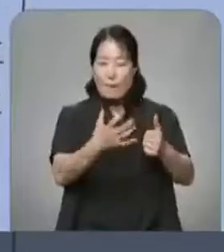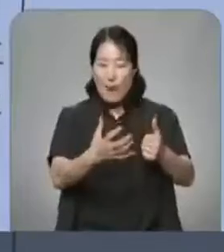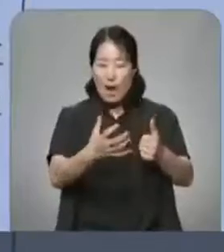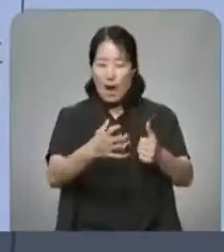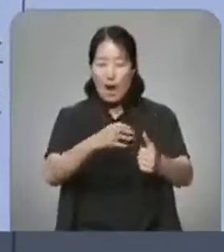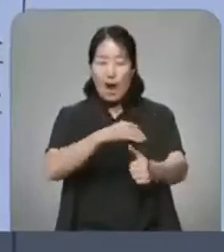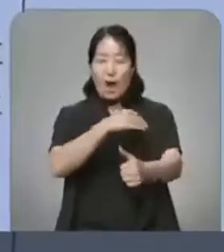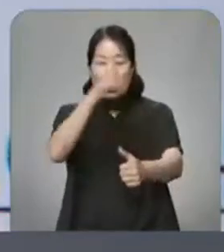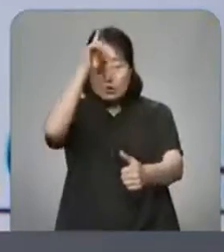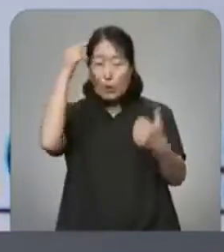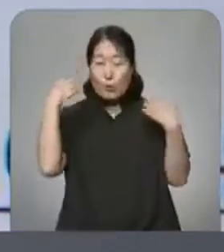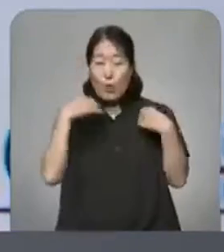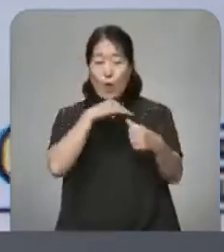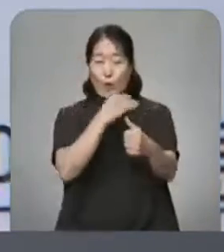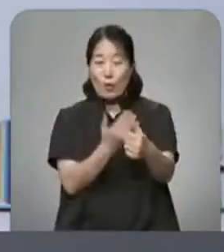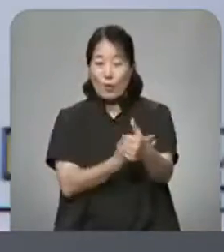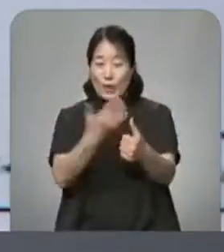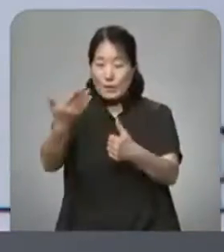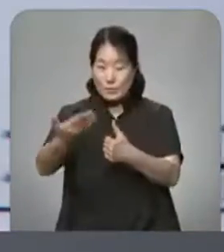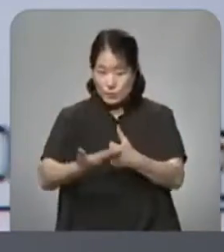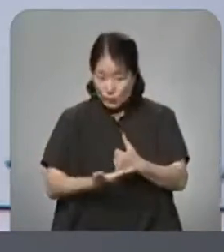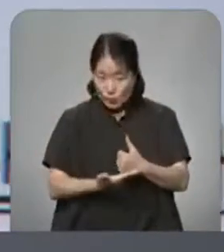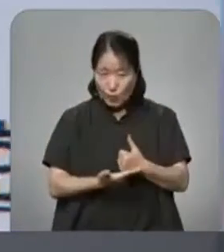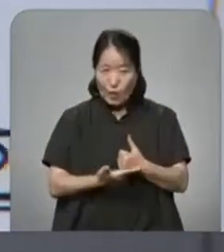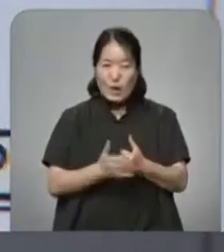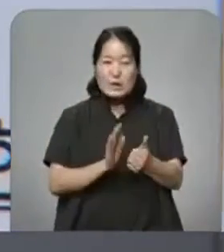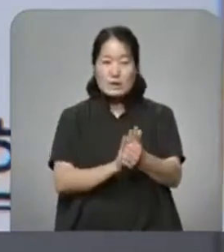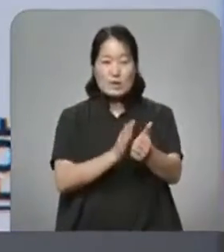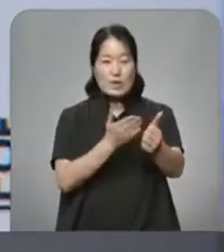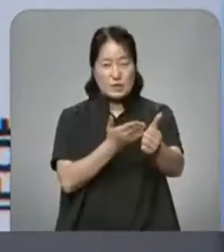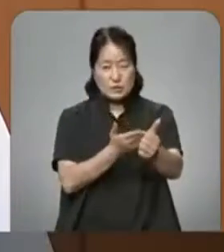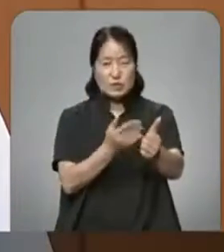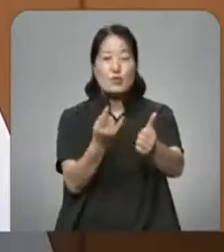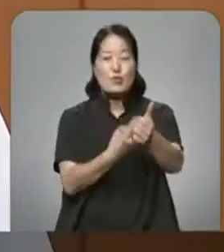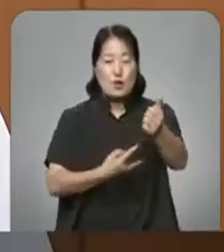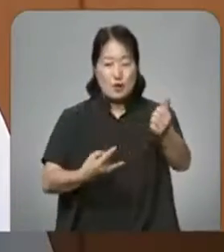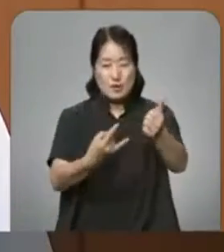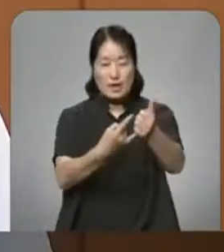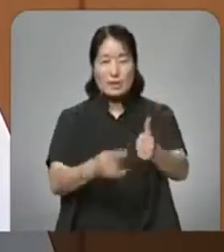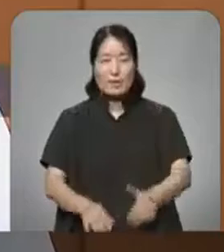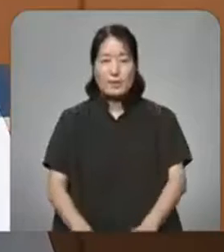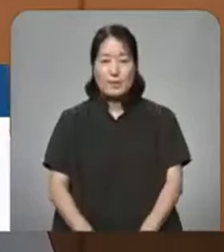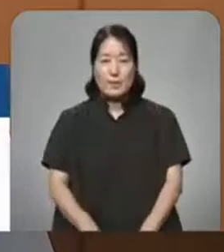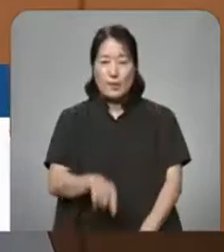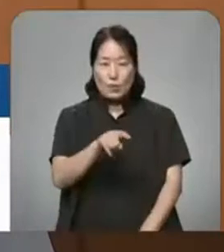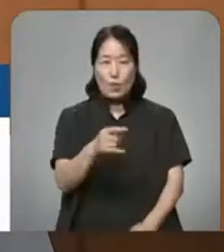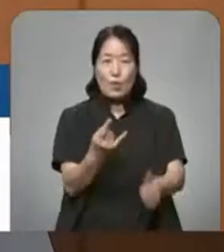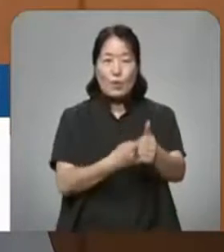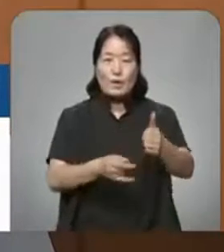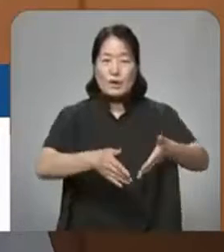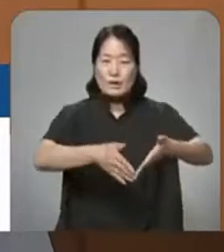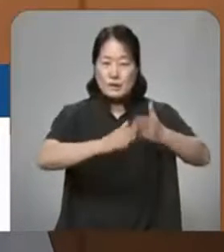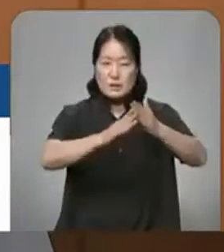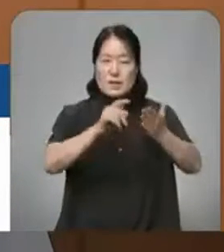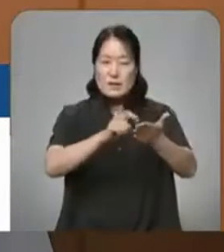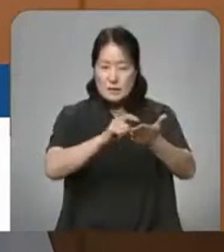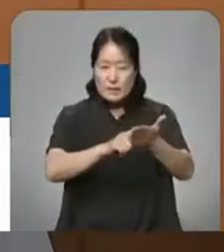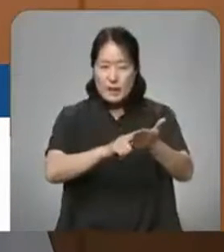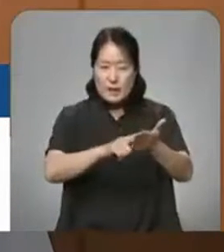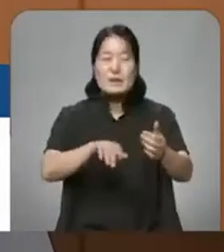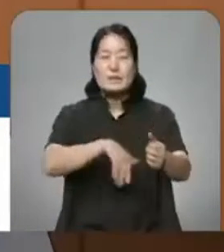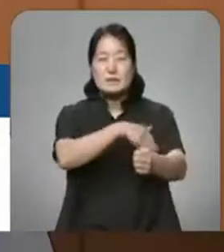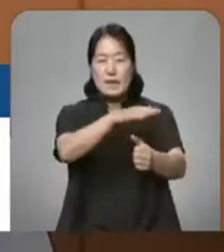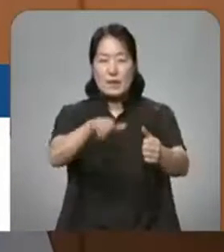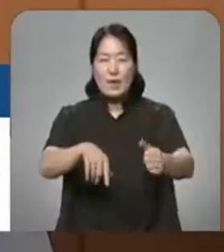이양 등 자치도 출범을 돕는 조직입니다 수요는 회 설치가 급선무입니다 뭐 아는게 지어내는 설치가